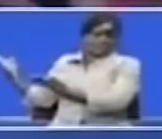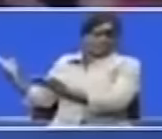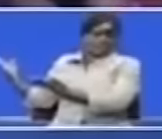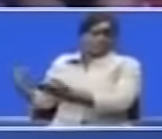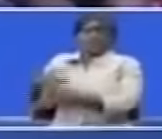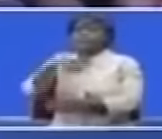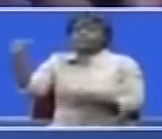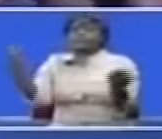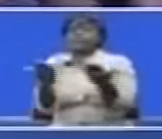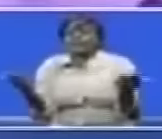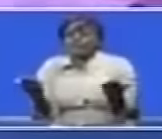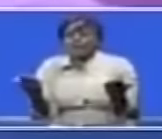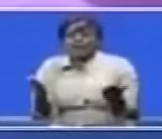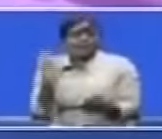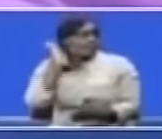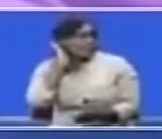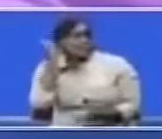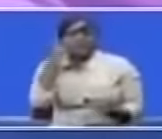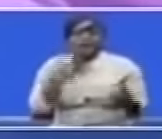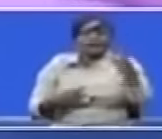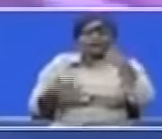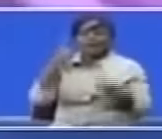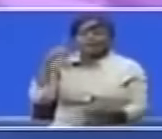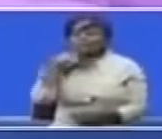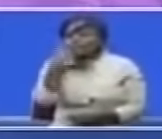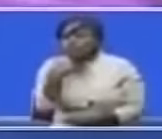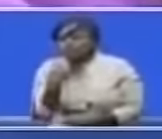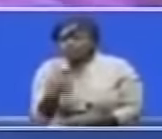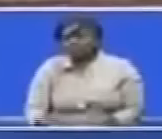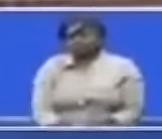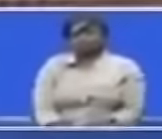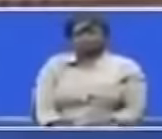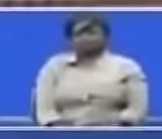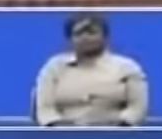nani atakayesikiliza kilio chao? Saida Swale, KTN Leo.